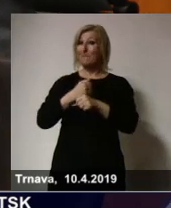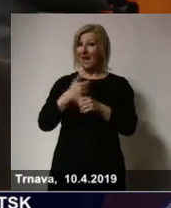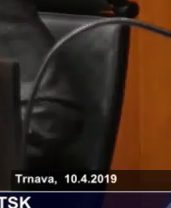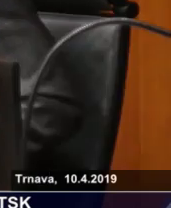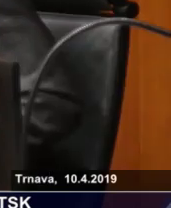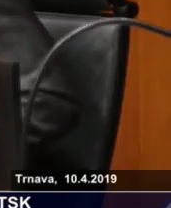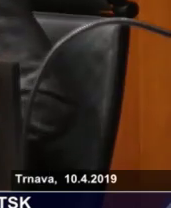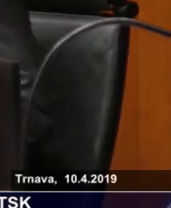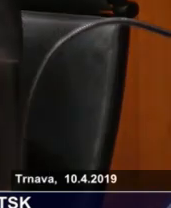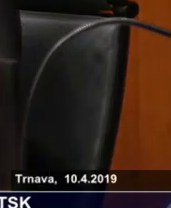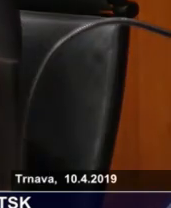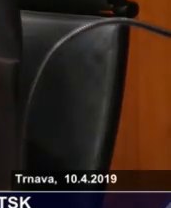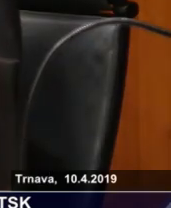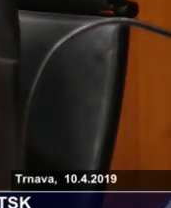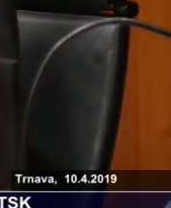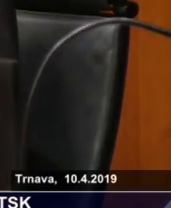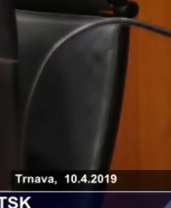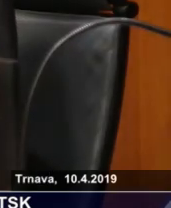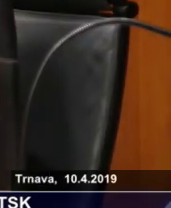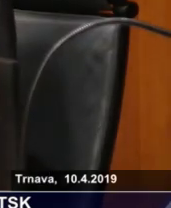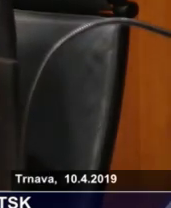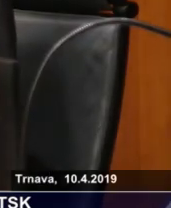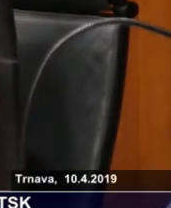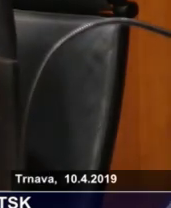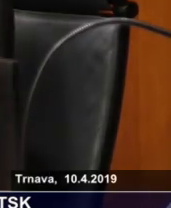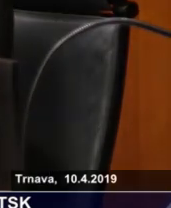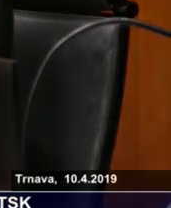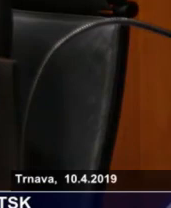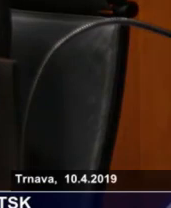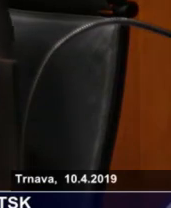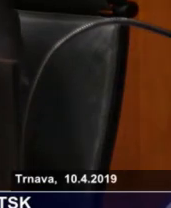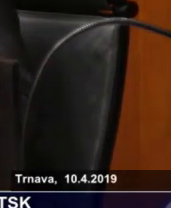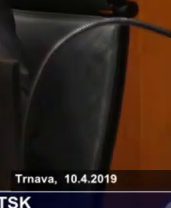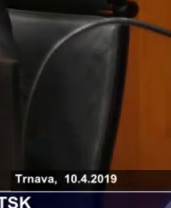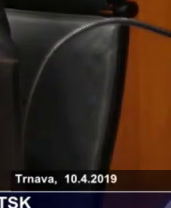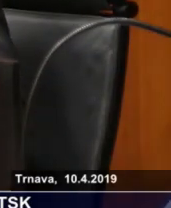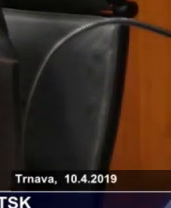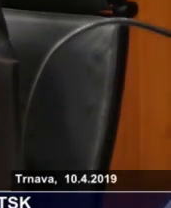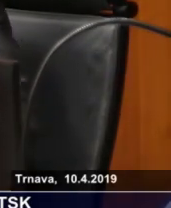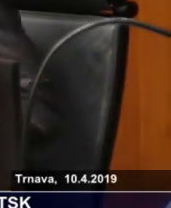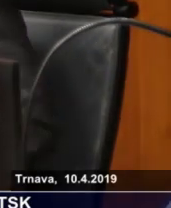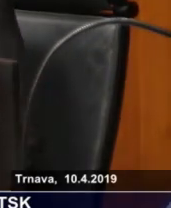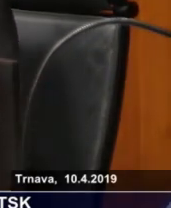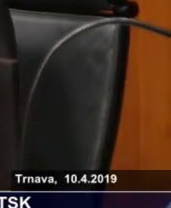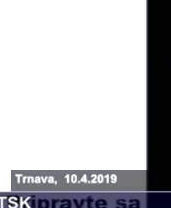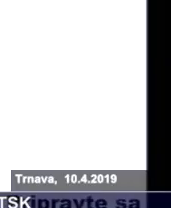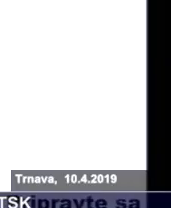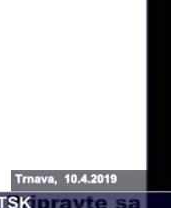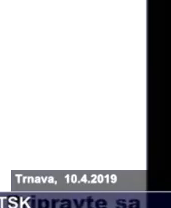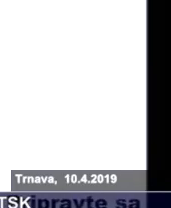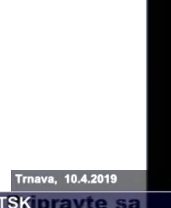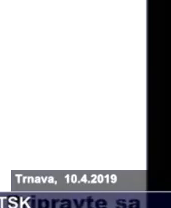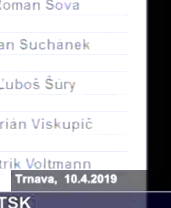1.5.2019. Dovolím si vás požiadať o hlasovanie o takomto návrhu uznesenia, ako som ho